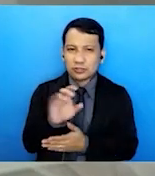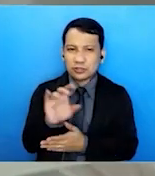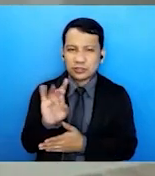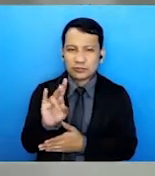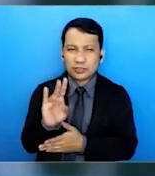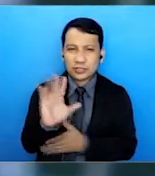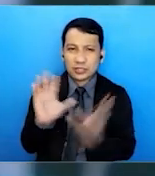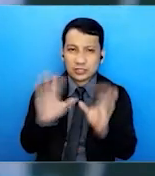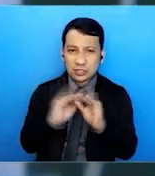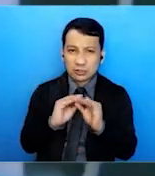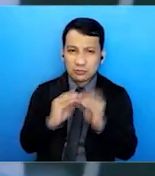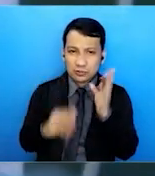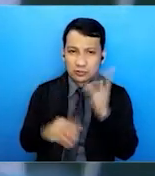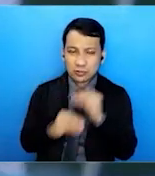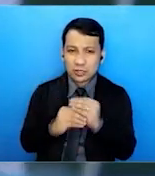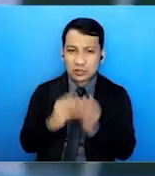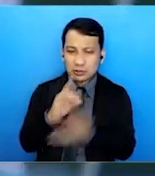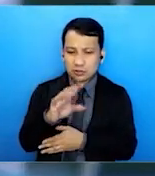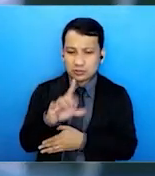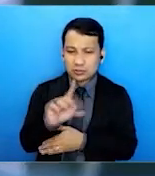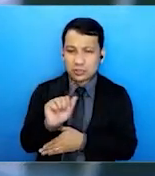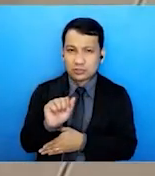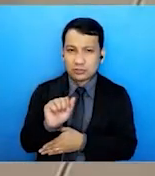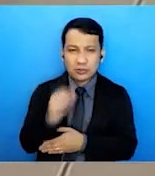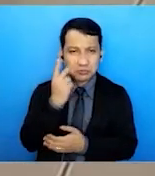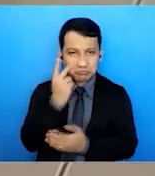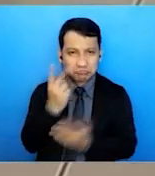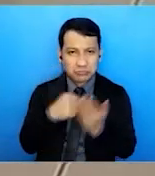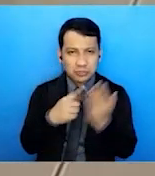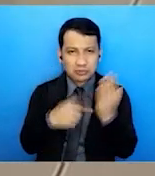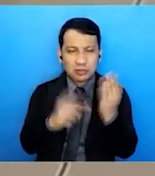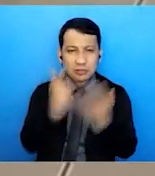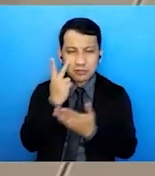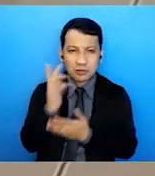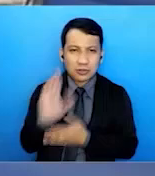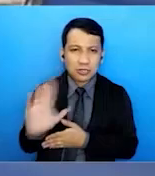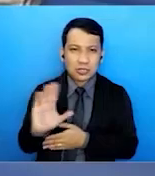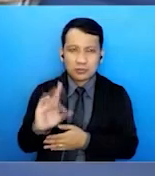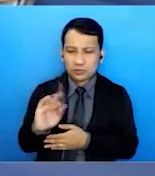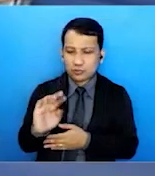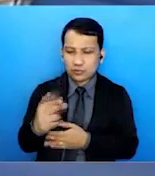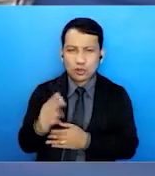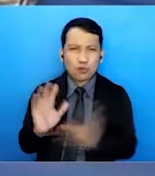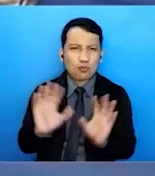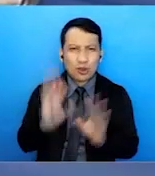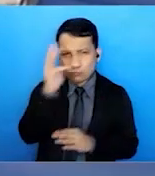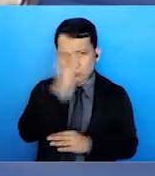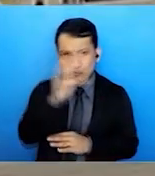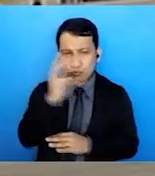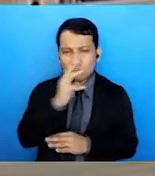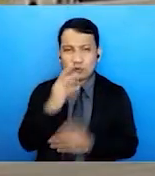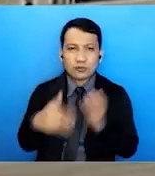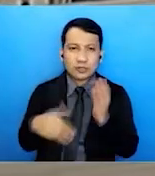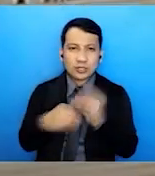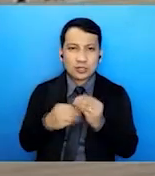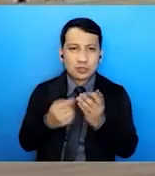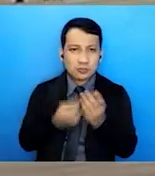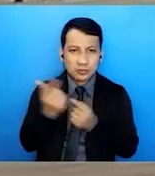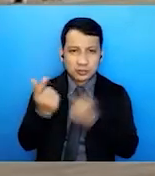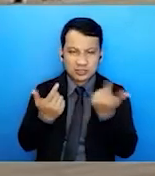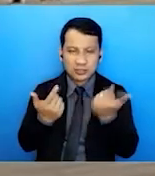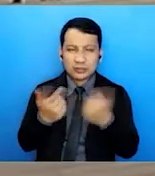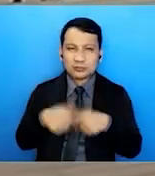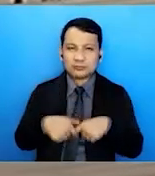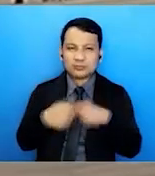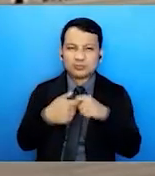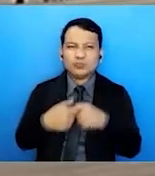na mga karagdagang kaso ng Delta variant ang naitala. Ayon naman sa DOH, walang dapat ikabahala sa pagtatanggal ng travel ban. May